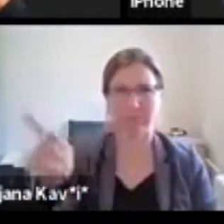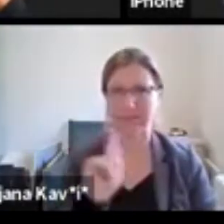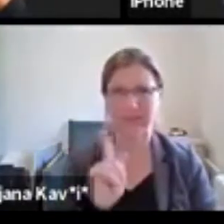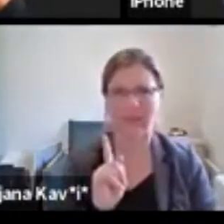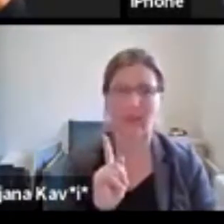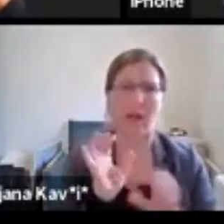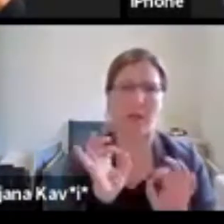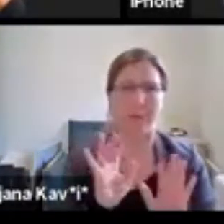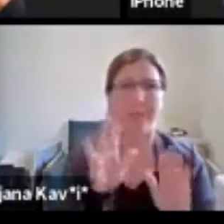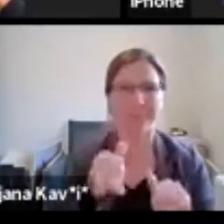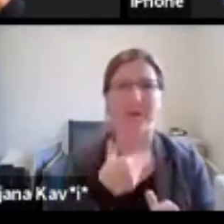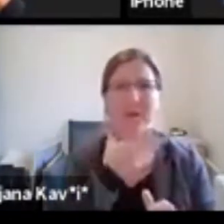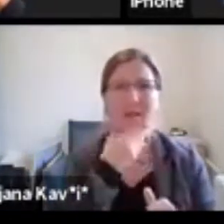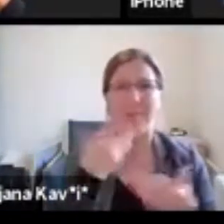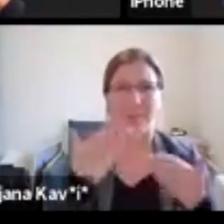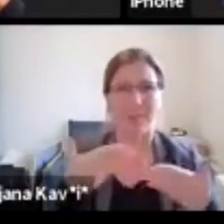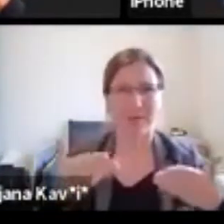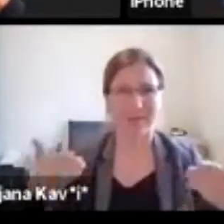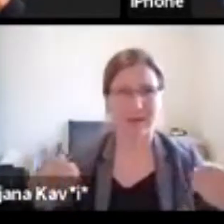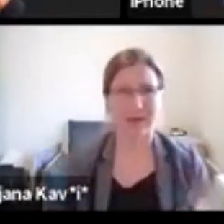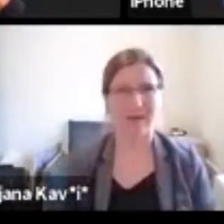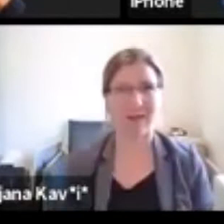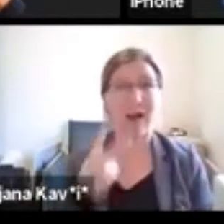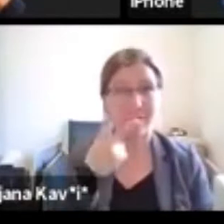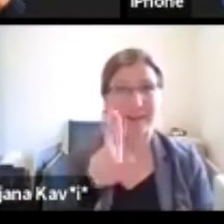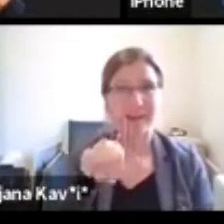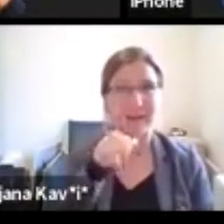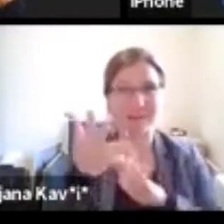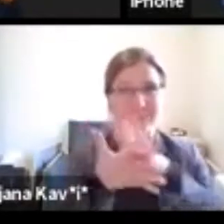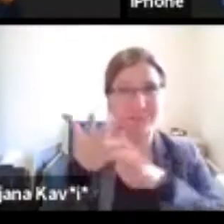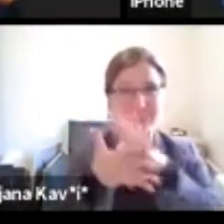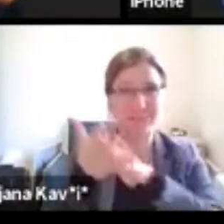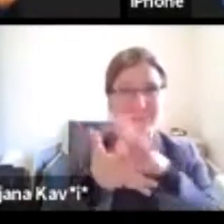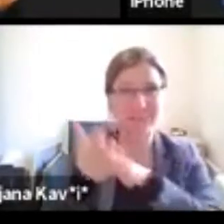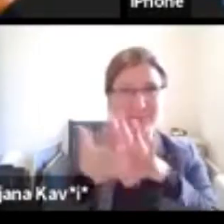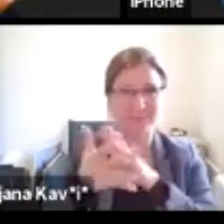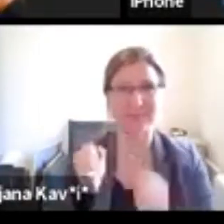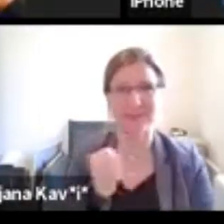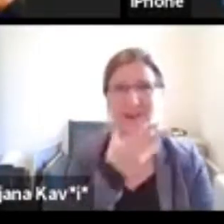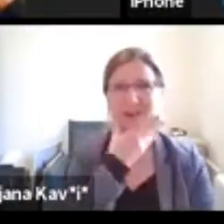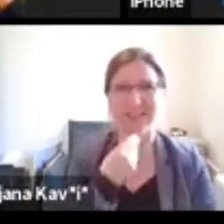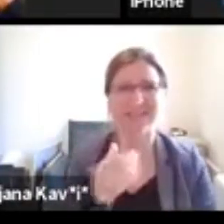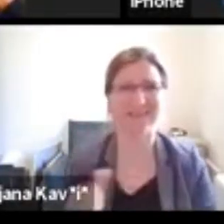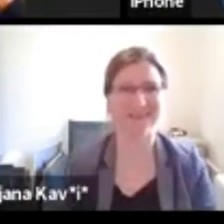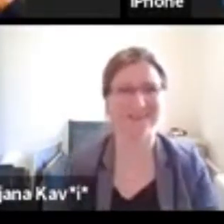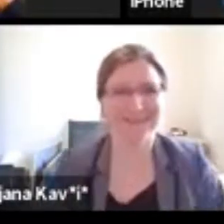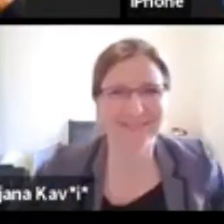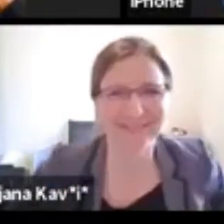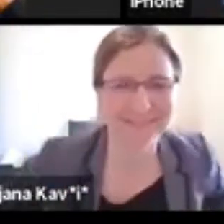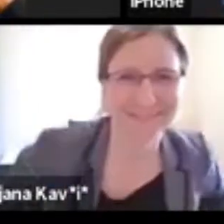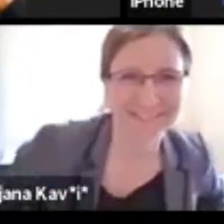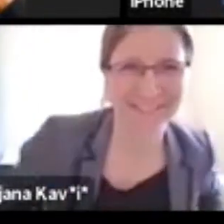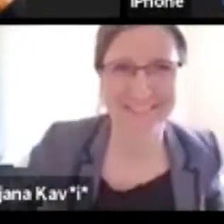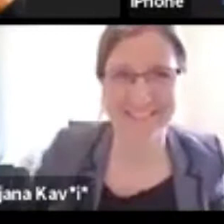Lijepo vas pozdravljam. Ho, ho, evo, ovdje se i znakovno prevodi što ja govorim. To je jako lijepo. Super,